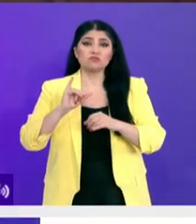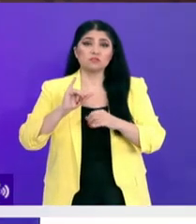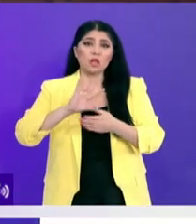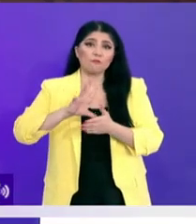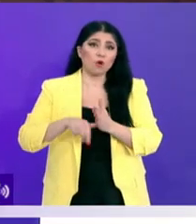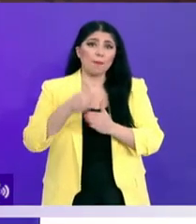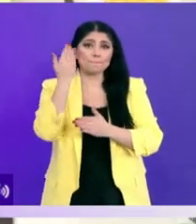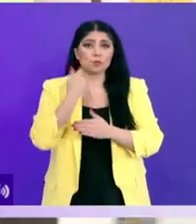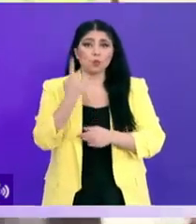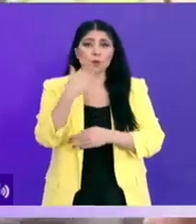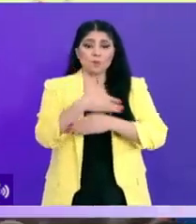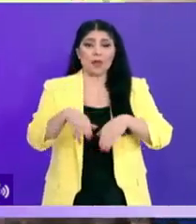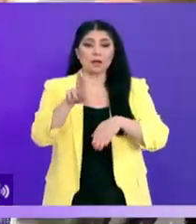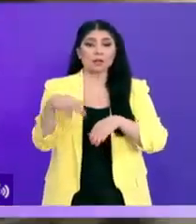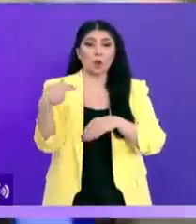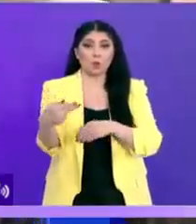1 miliard de euro.